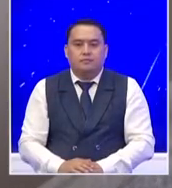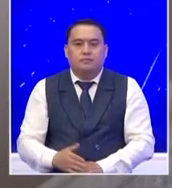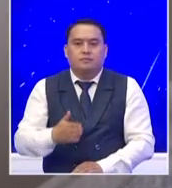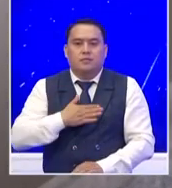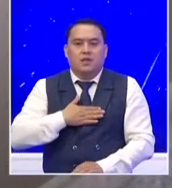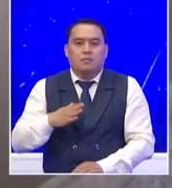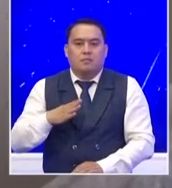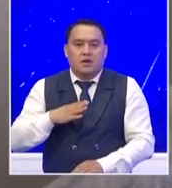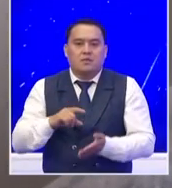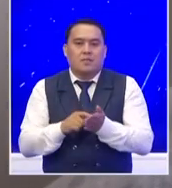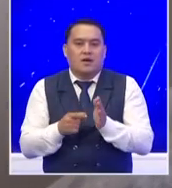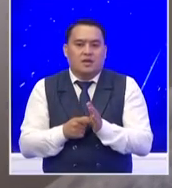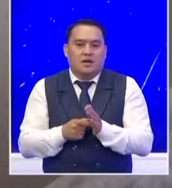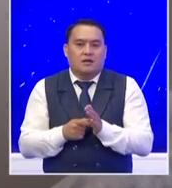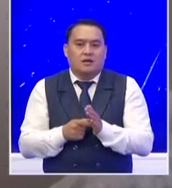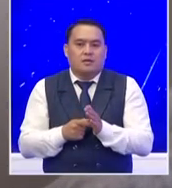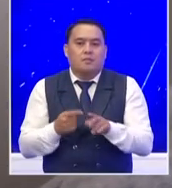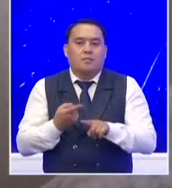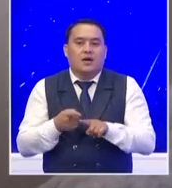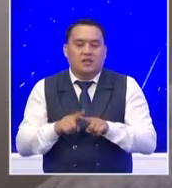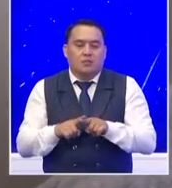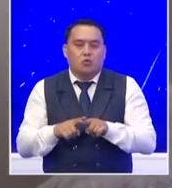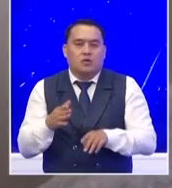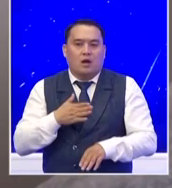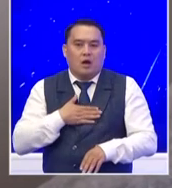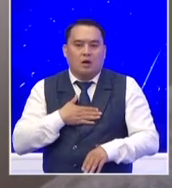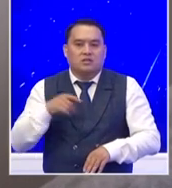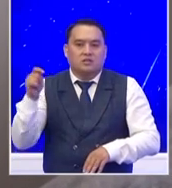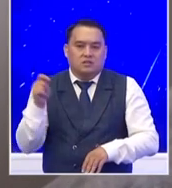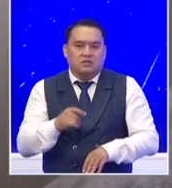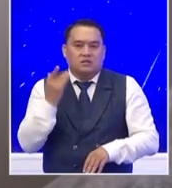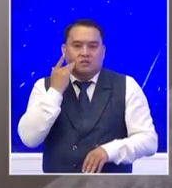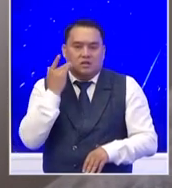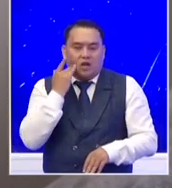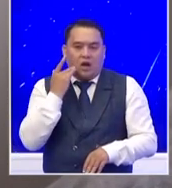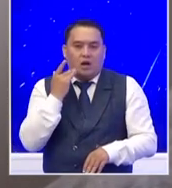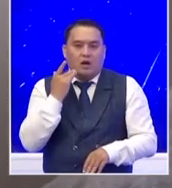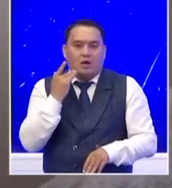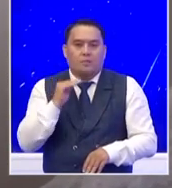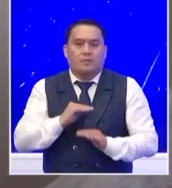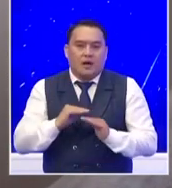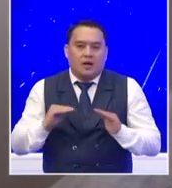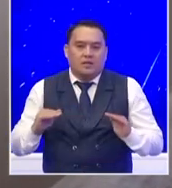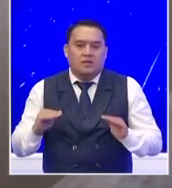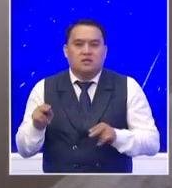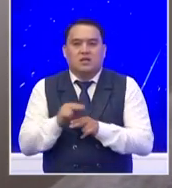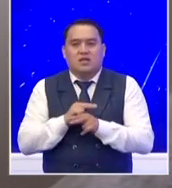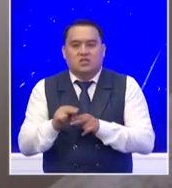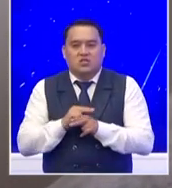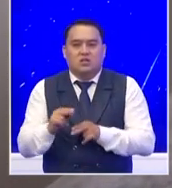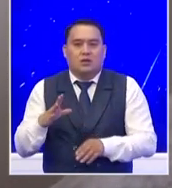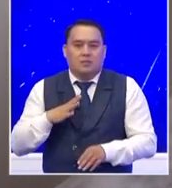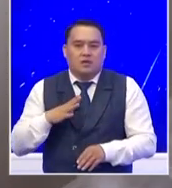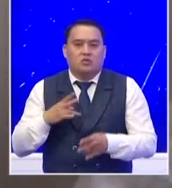же, как и этой поликлинике практически. Поэтому я здесь всегда был и по детству. И сейчас